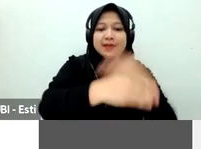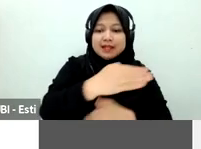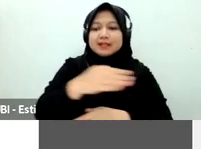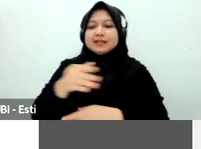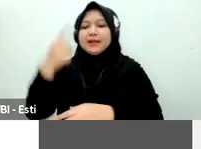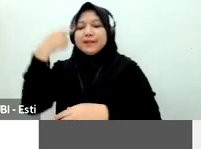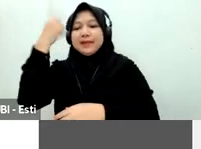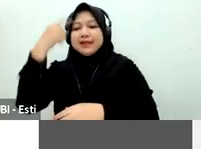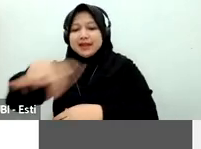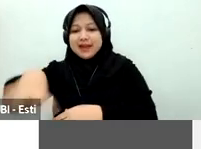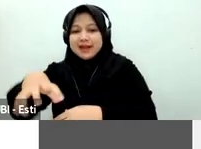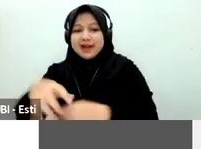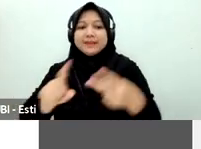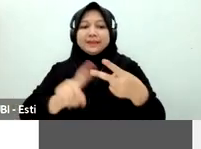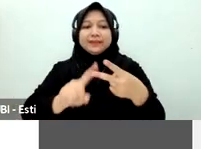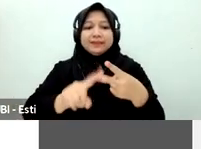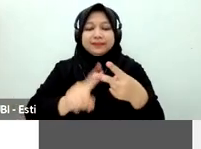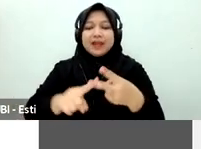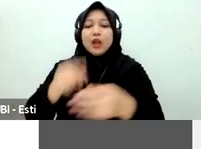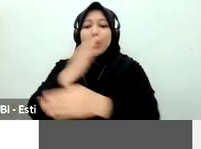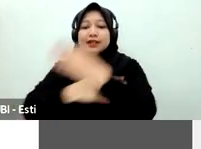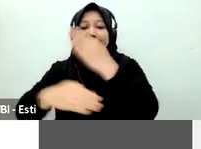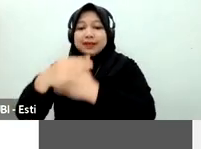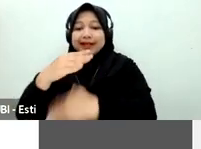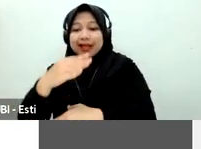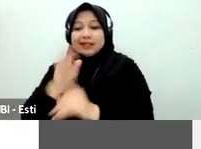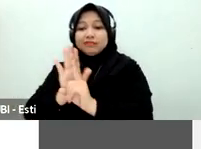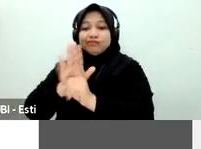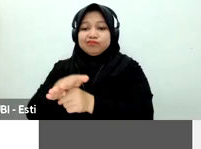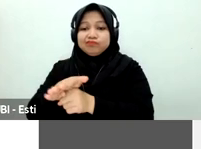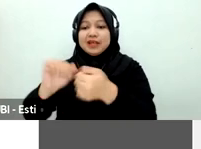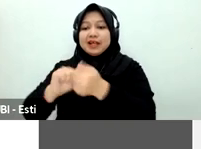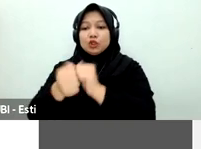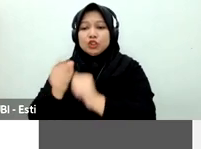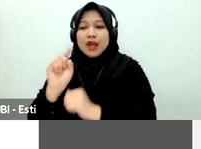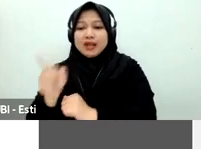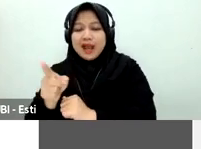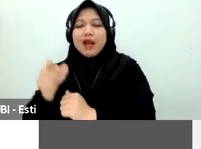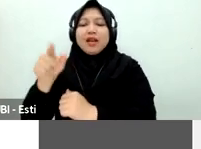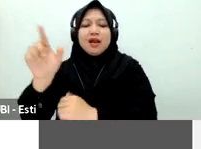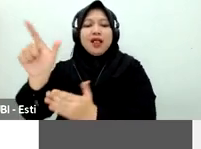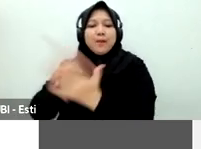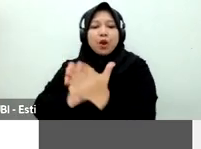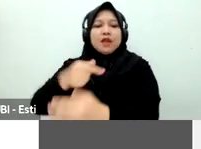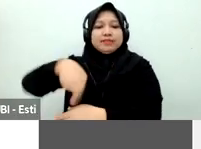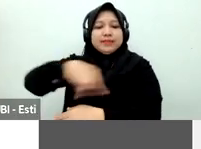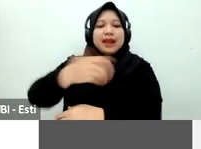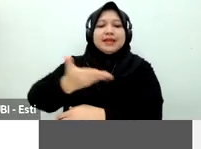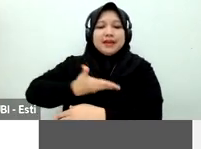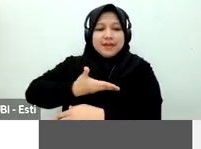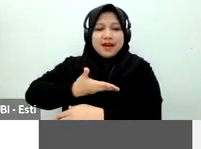pengaduan dari penyandang disabilitas yang mengalami paste diskriminasi minyak misalnya kemudian